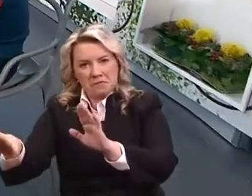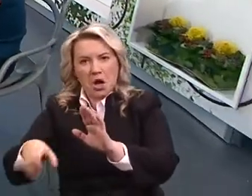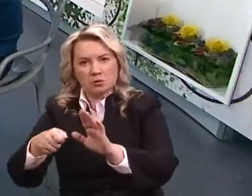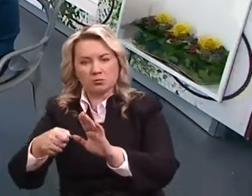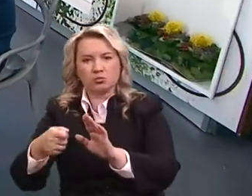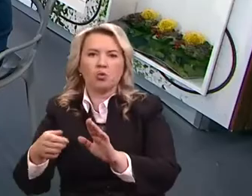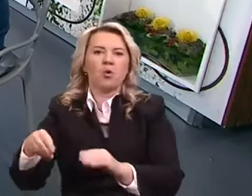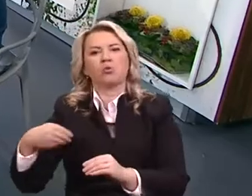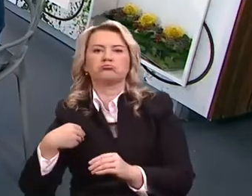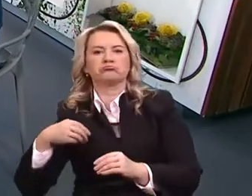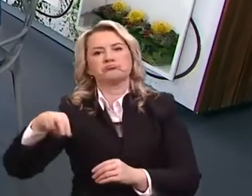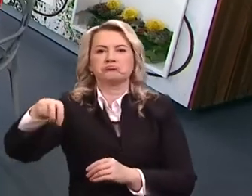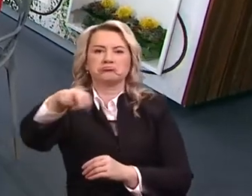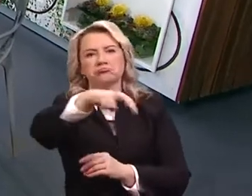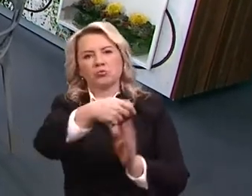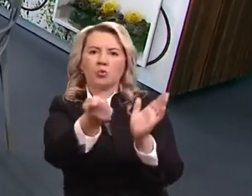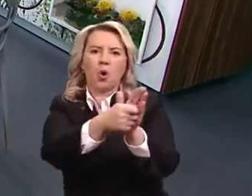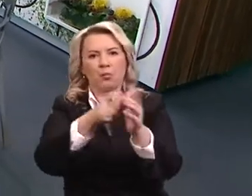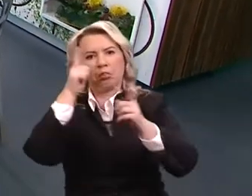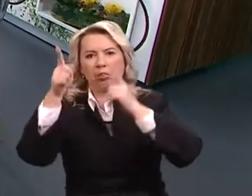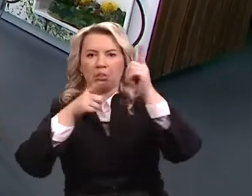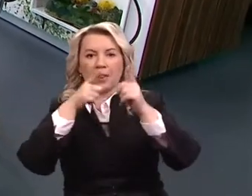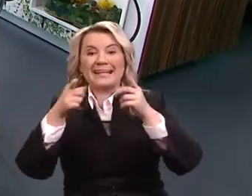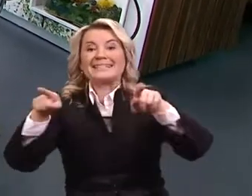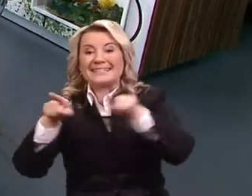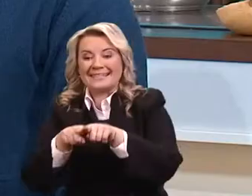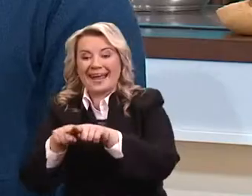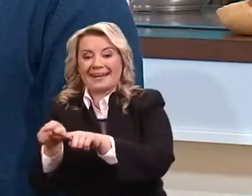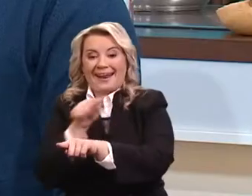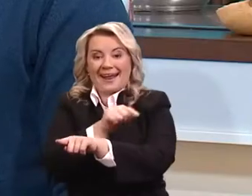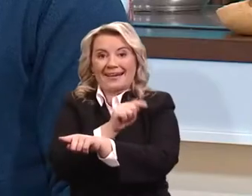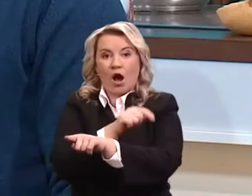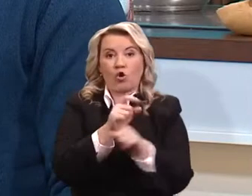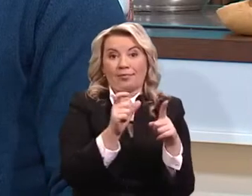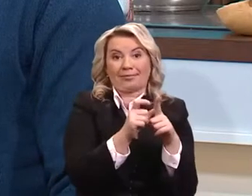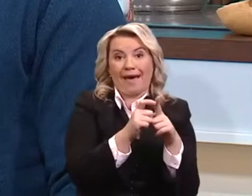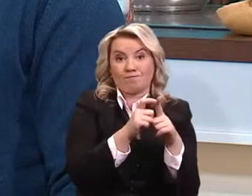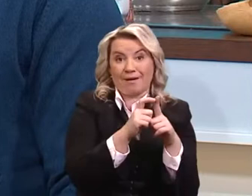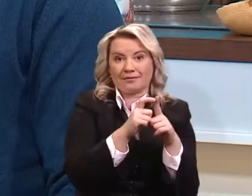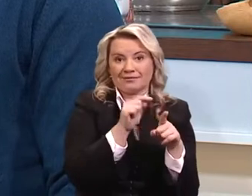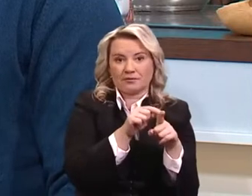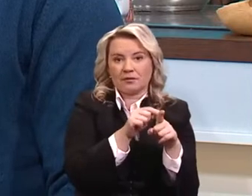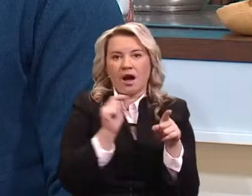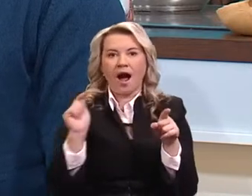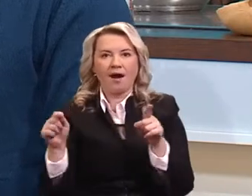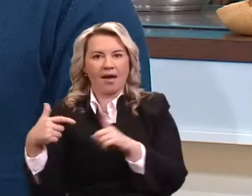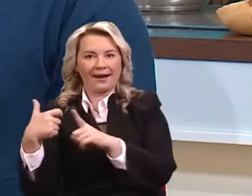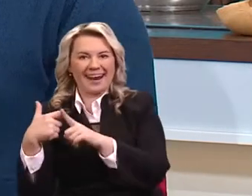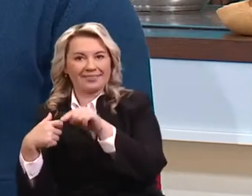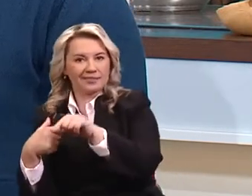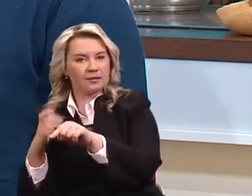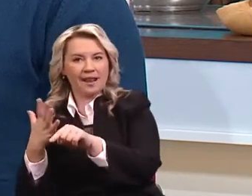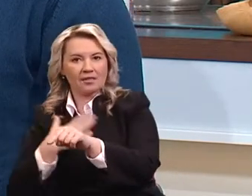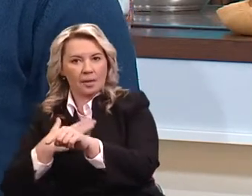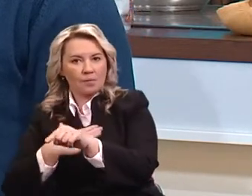vlastně tak, že s nimi chodím, platím standardně tak jako s tou debitní kartou, ale já platím vlastně penězi banky a ne svými vlastními. Takže když mi je